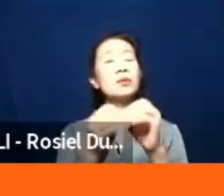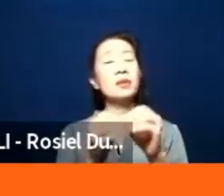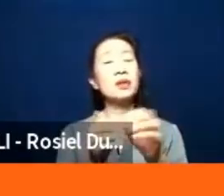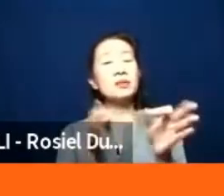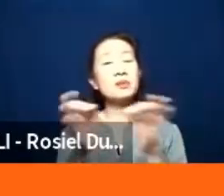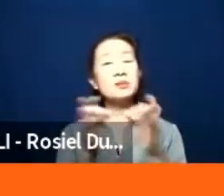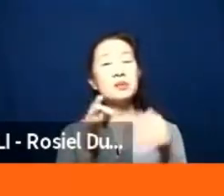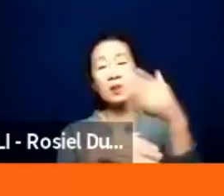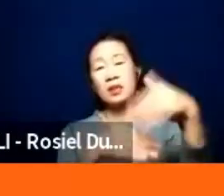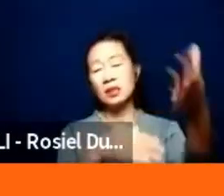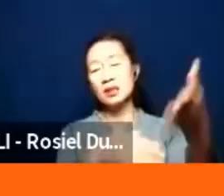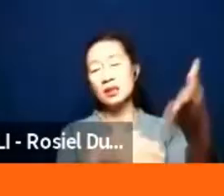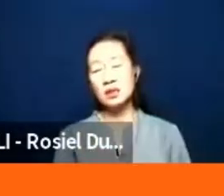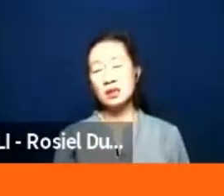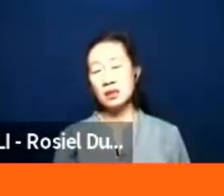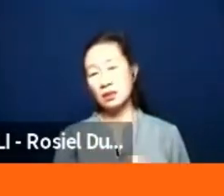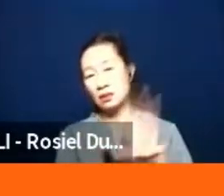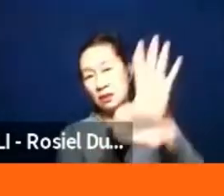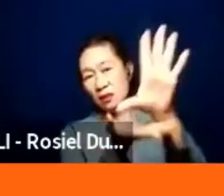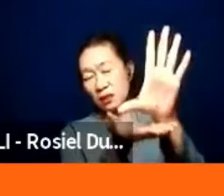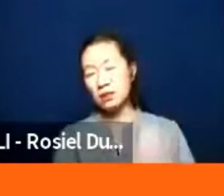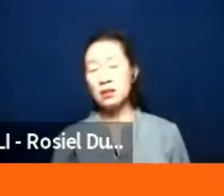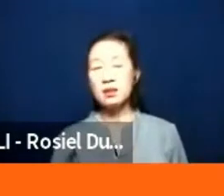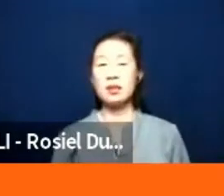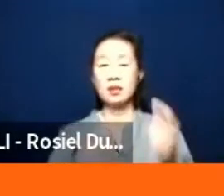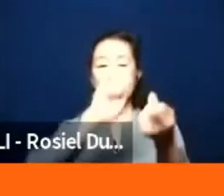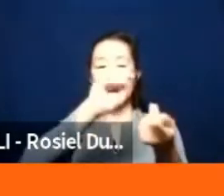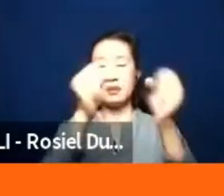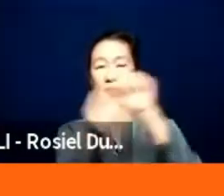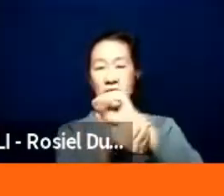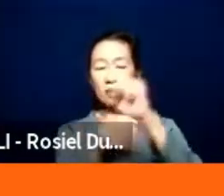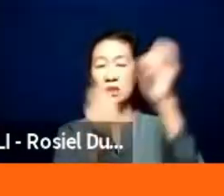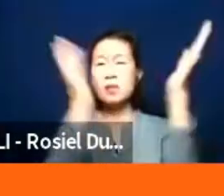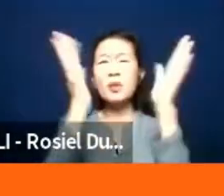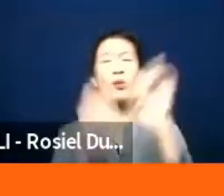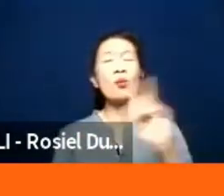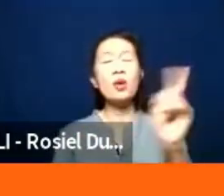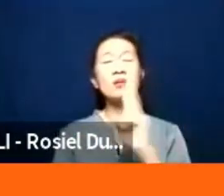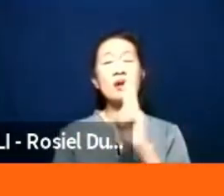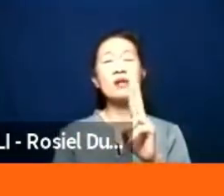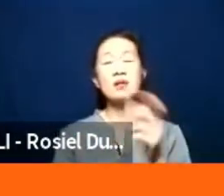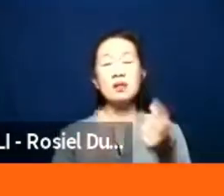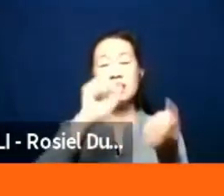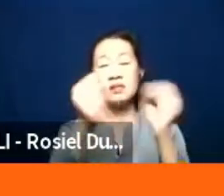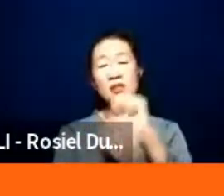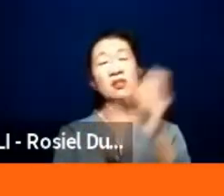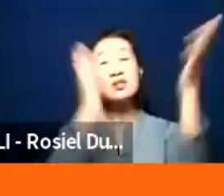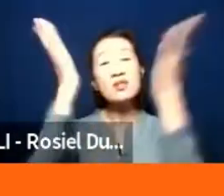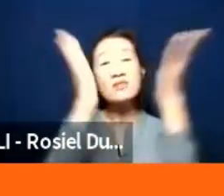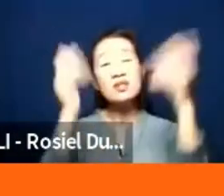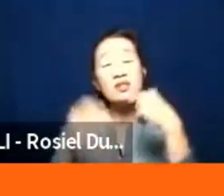susunod na mga slides, no, yung transition services. Ano ba yung transition services na